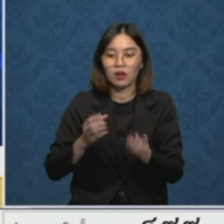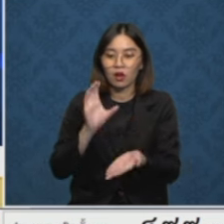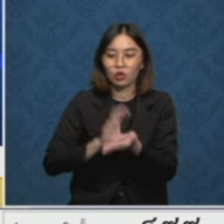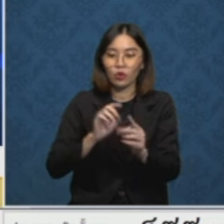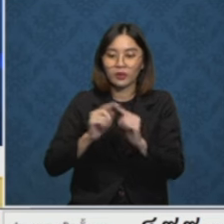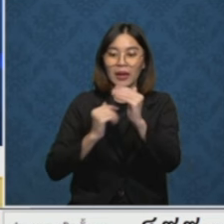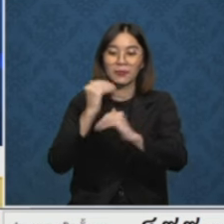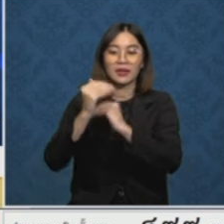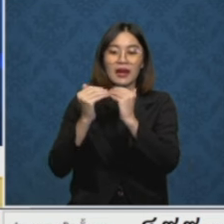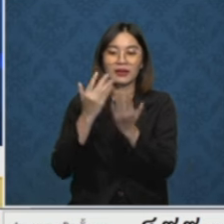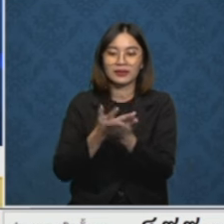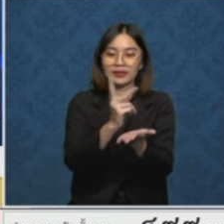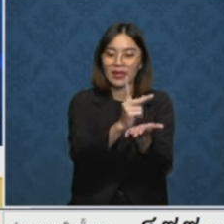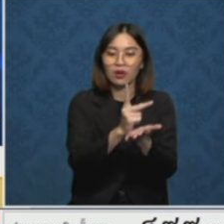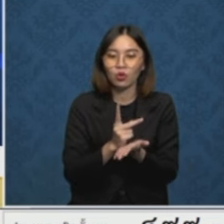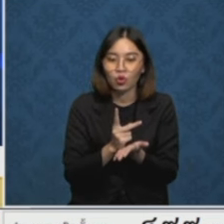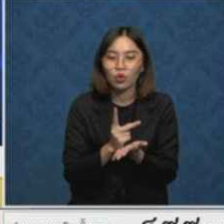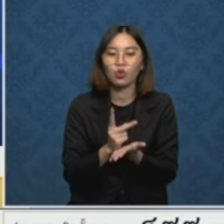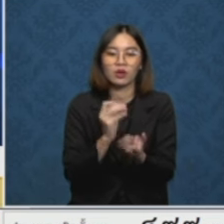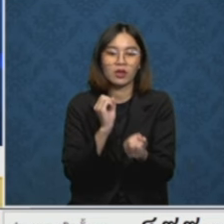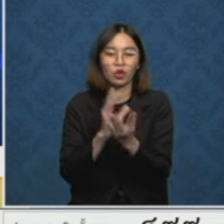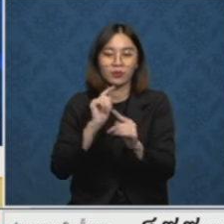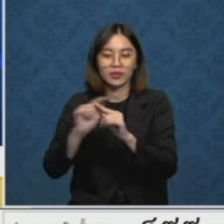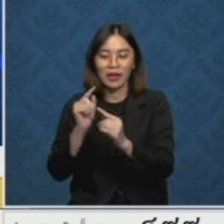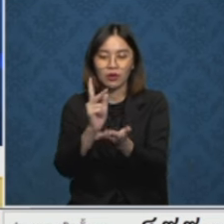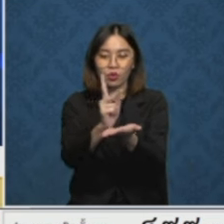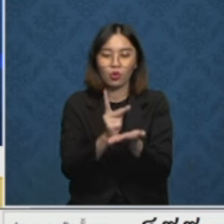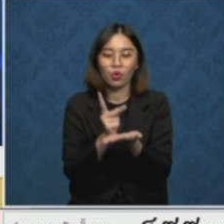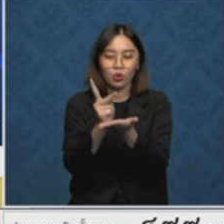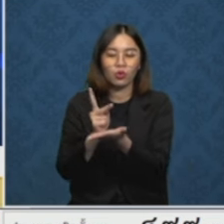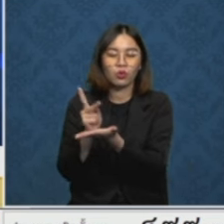แล้วก็กู้ชดเชยขาดดุลเพิ่มขึ้นเรื่อย